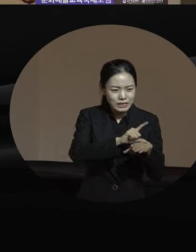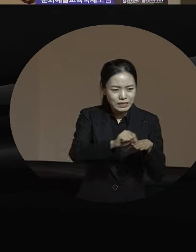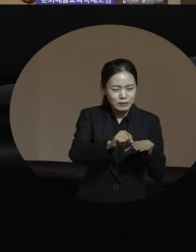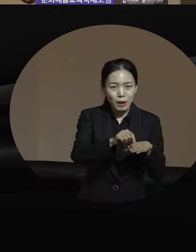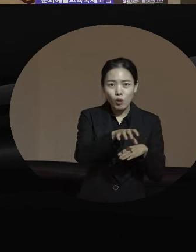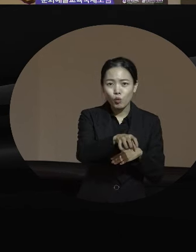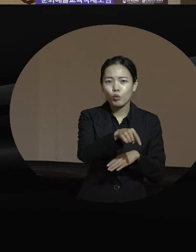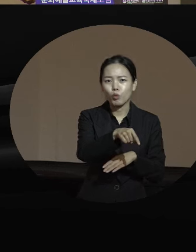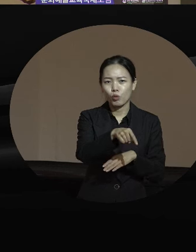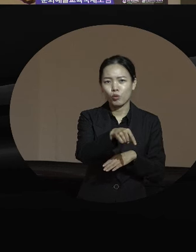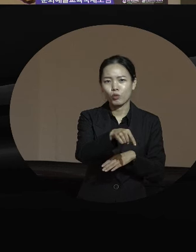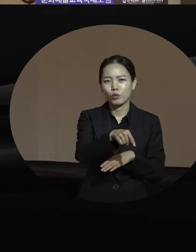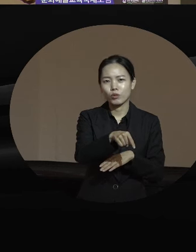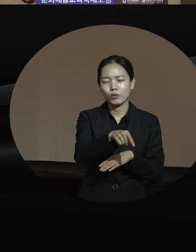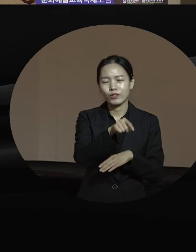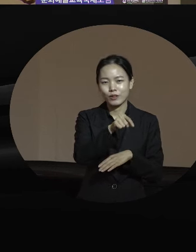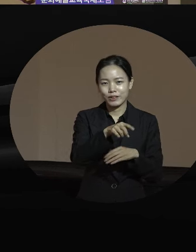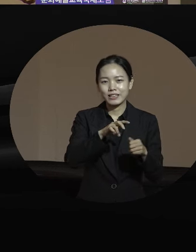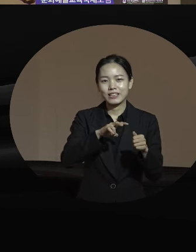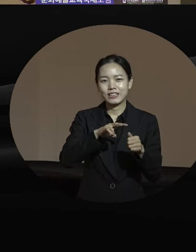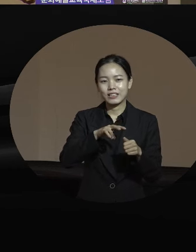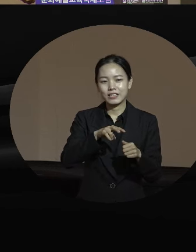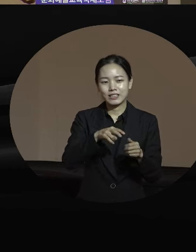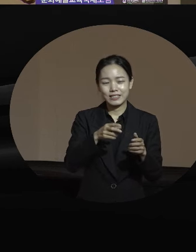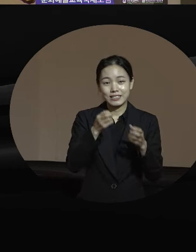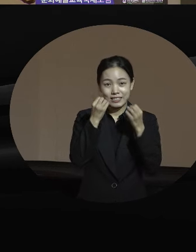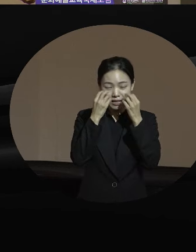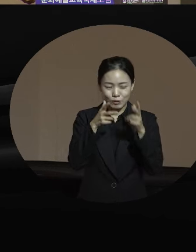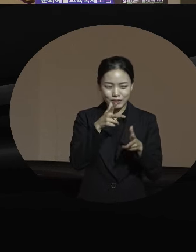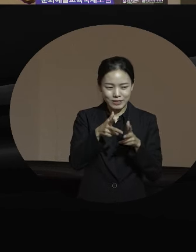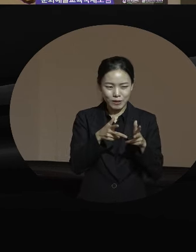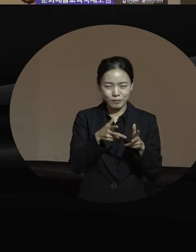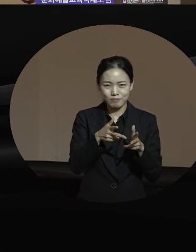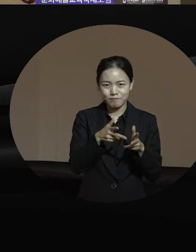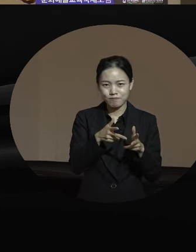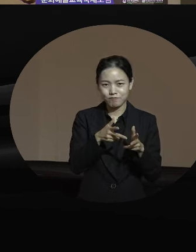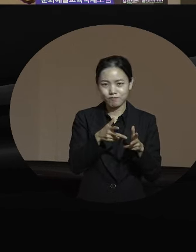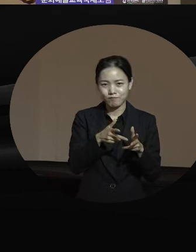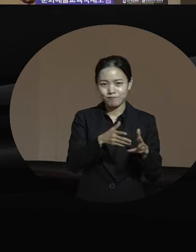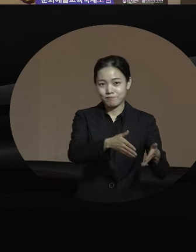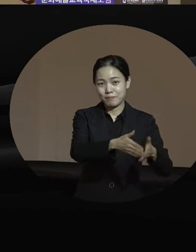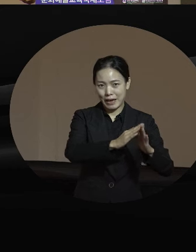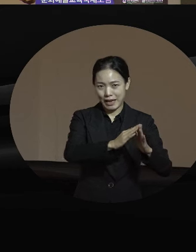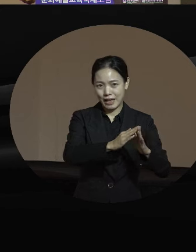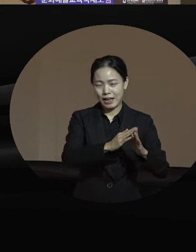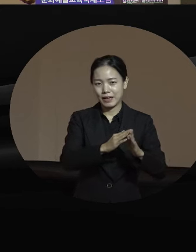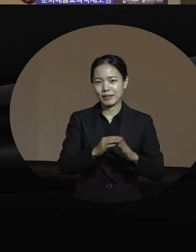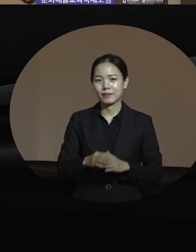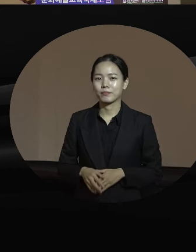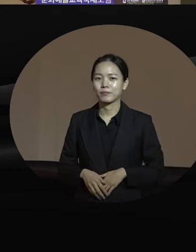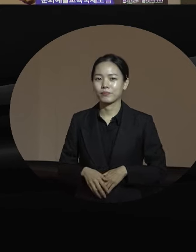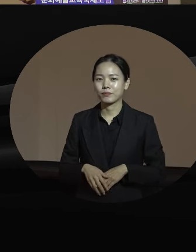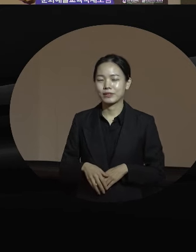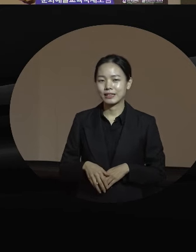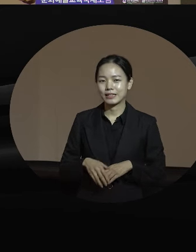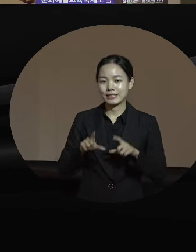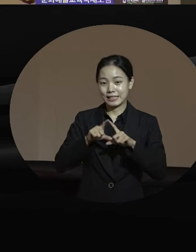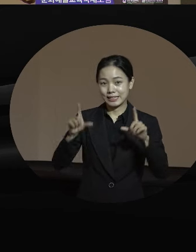신규 사업으로 추진함으로써 일반 국민 누구나 일상생활권에 더 가까이 예술체험에서 창작활동으로 더